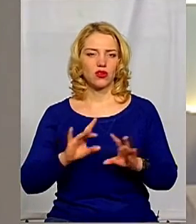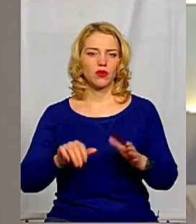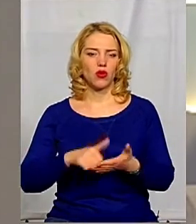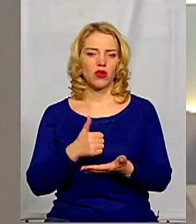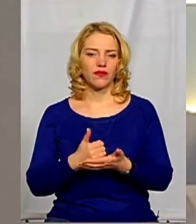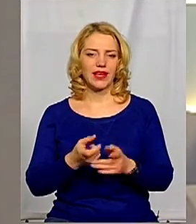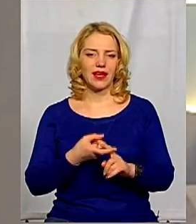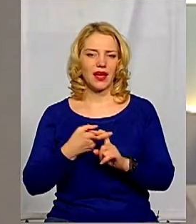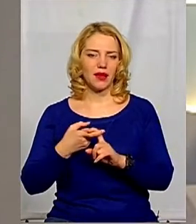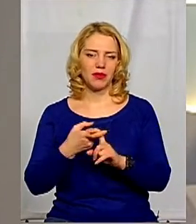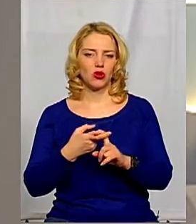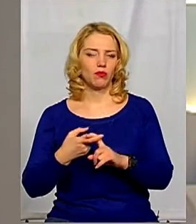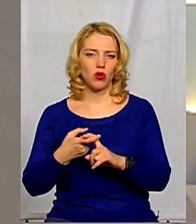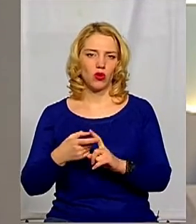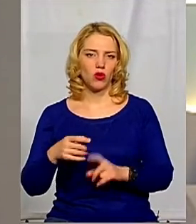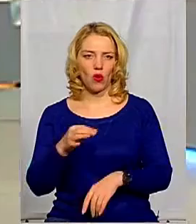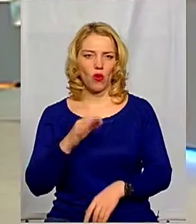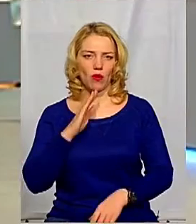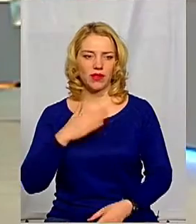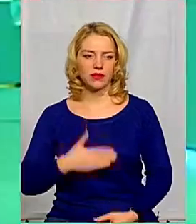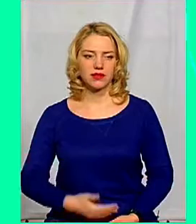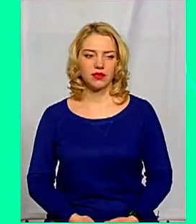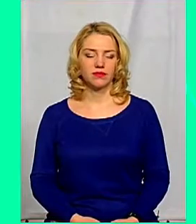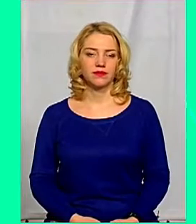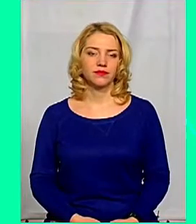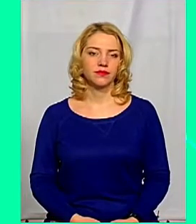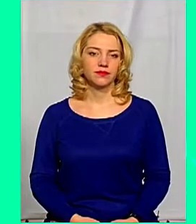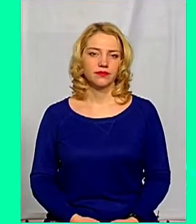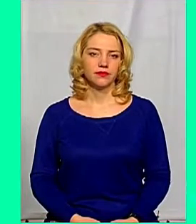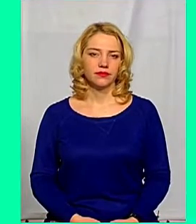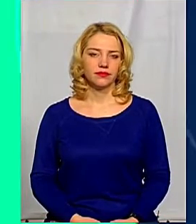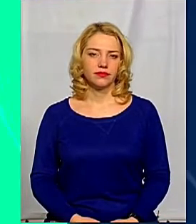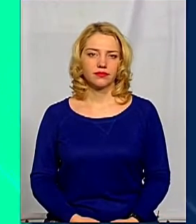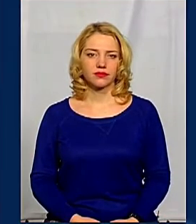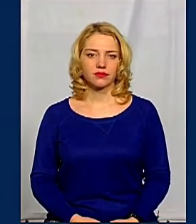епідеміолог області Олександр Мирний. Послухаємо і продовжимо з вами.